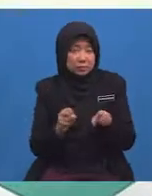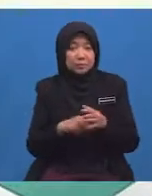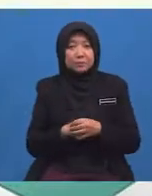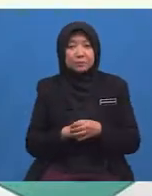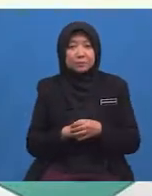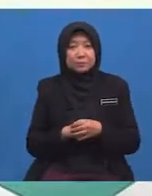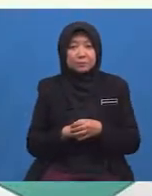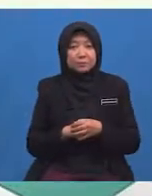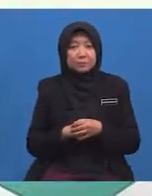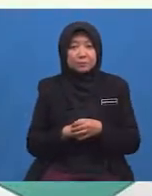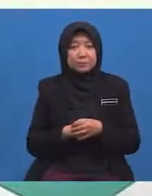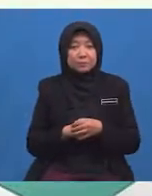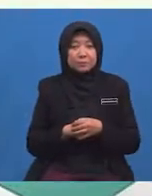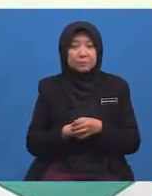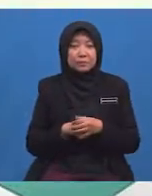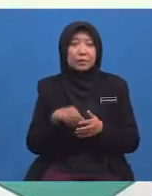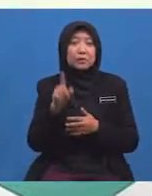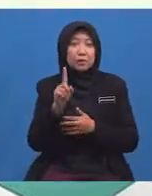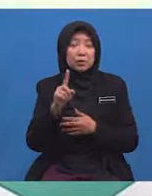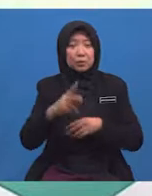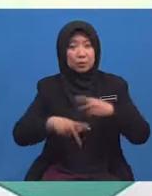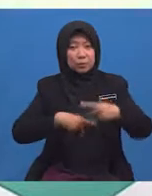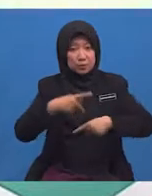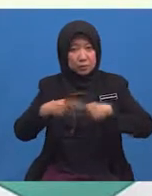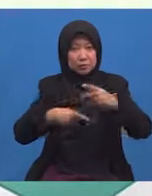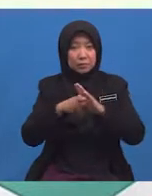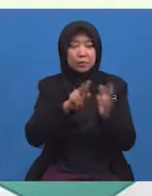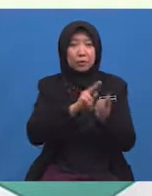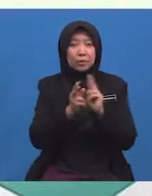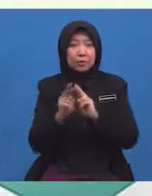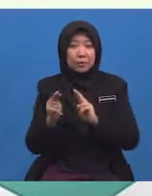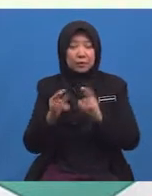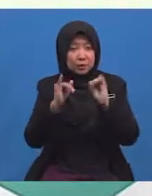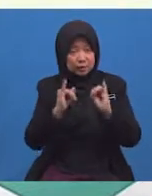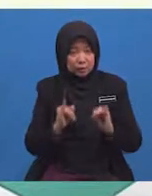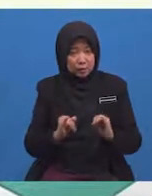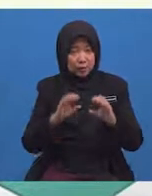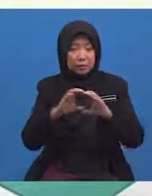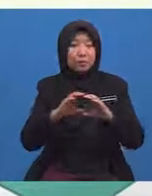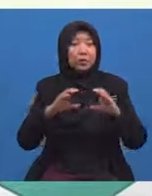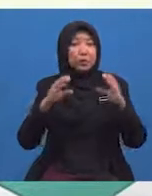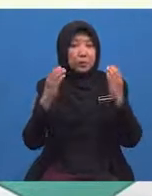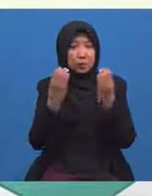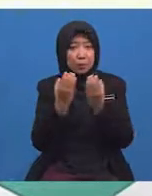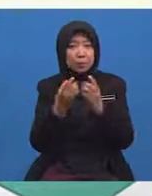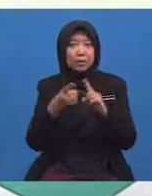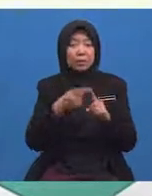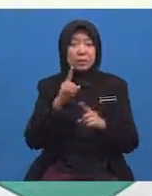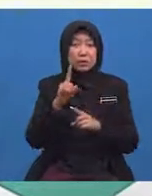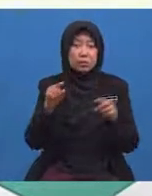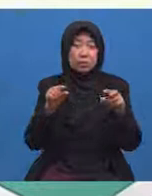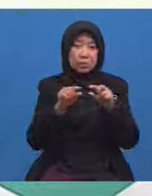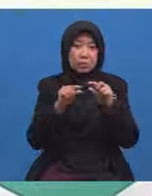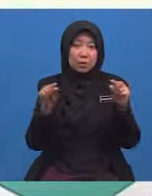Mobiliti sosial merupakan suatu proses perubahan individu atau kelompok dari satu lapisan